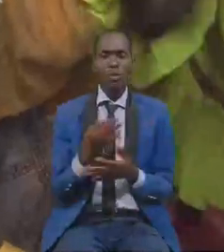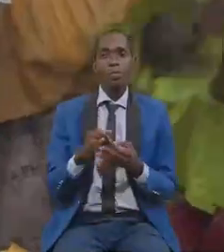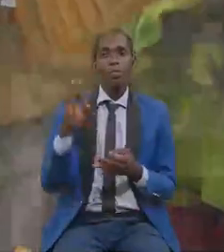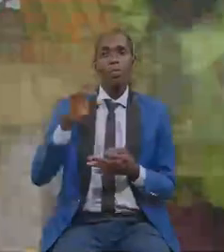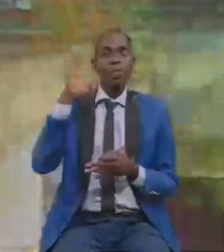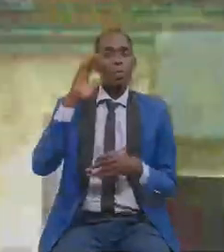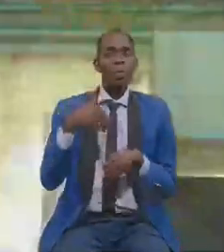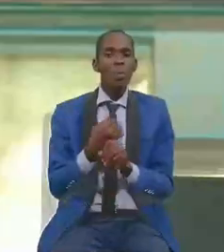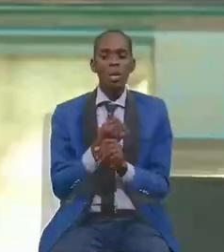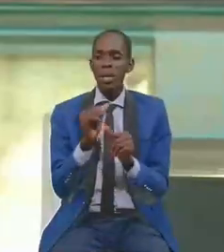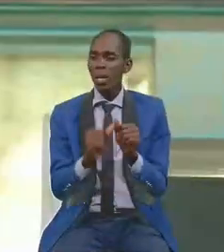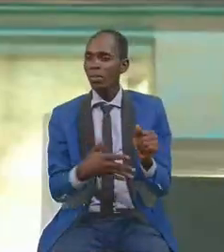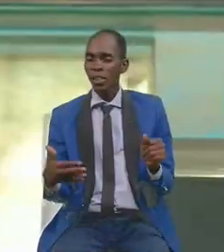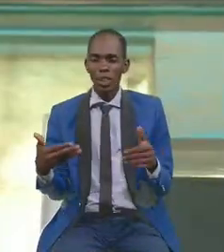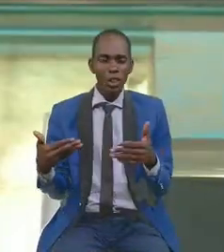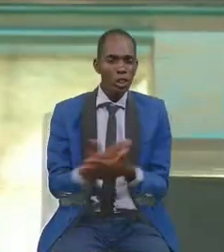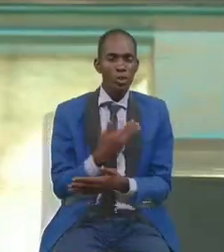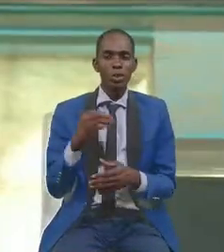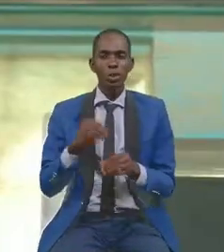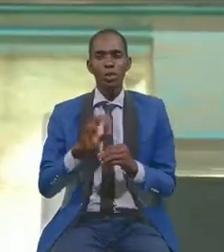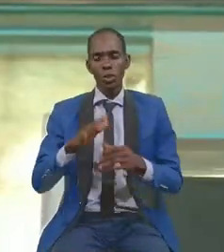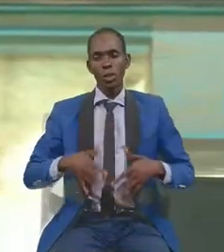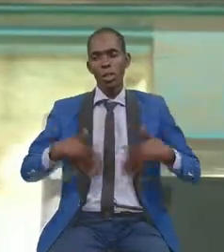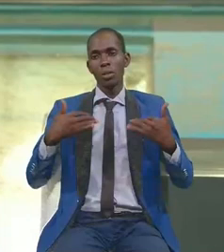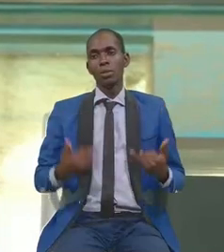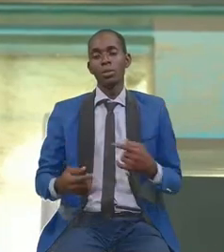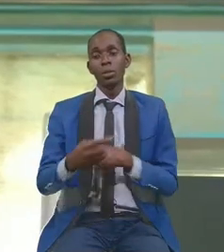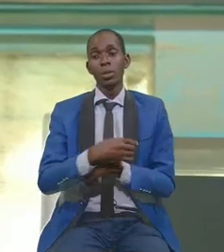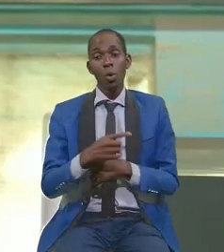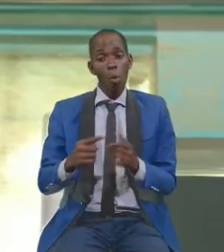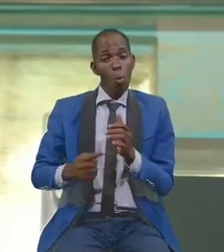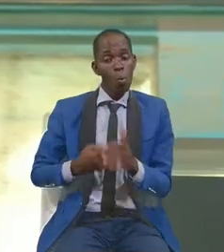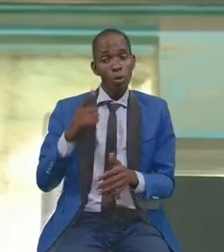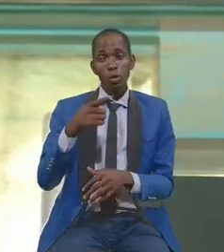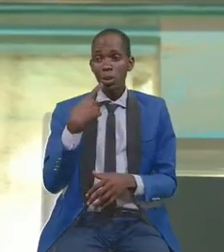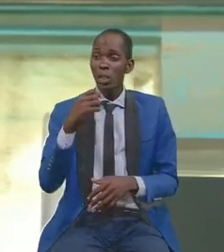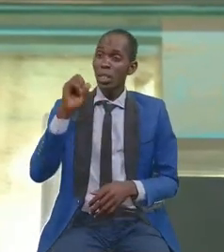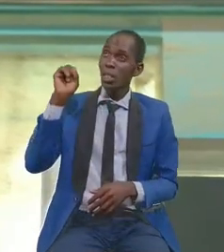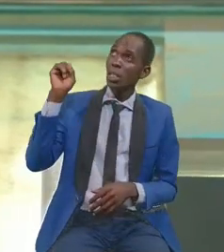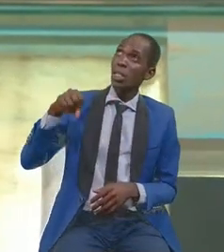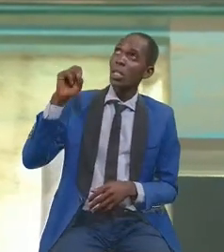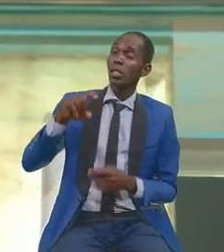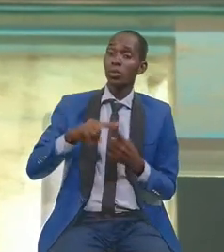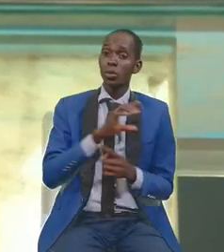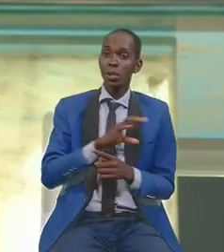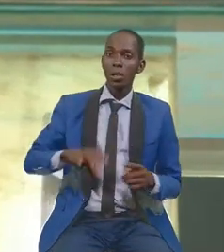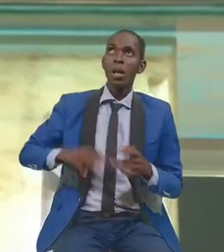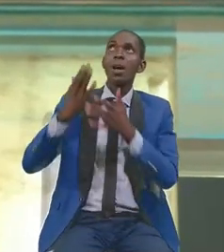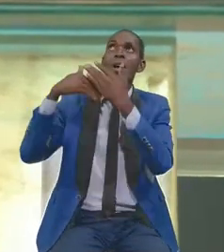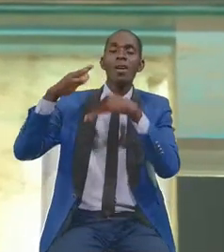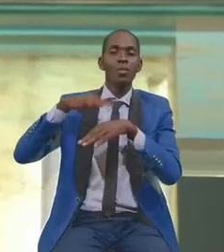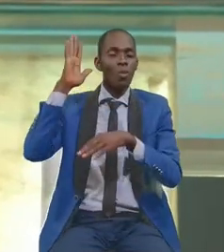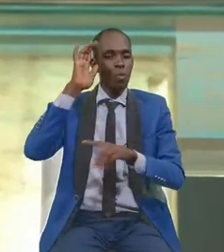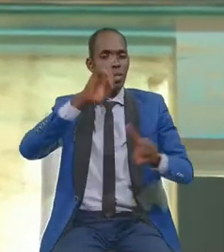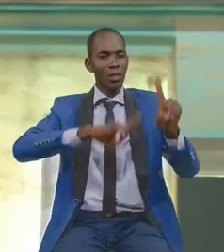Il va faire de toutes choses nouvelles dans ta vie ce jour. Dès que tu dis oui à Christ, le ciel va te dire oui. Dès